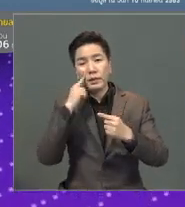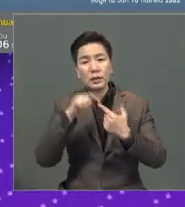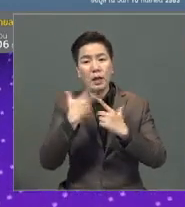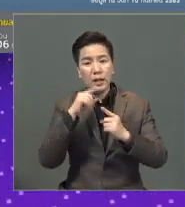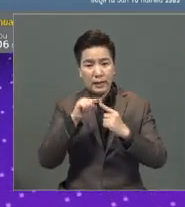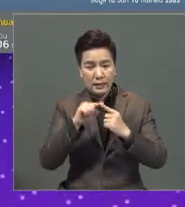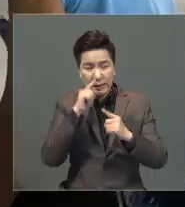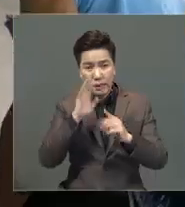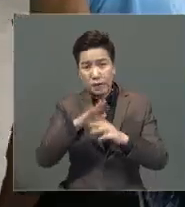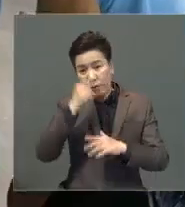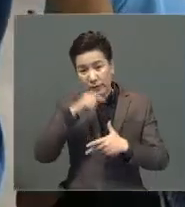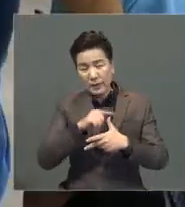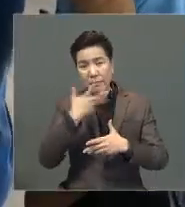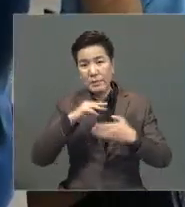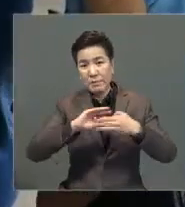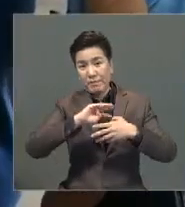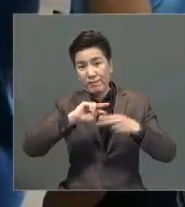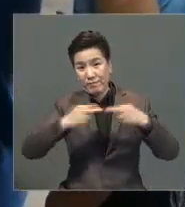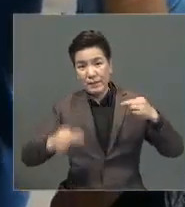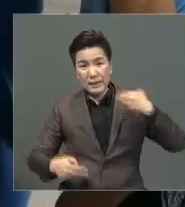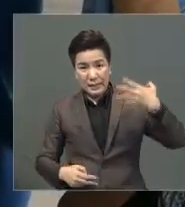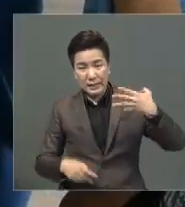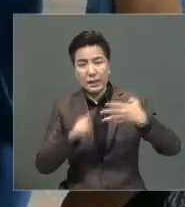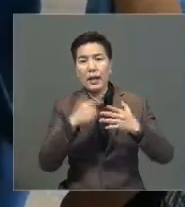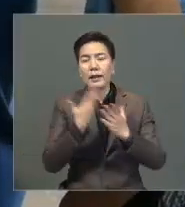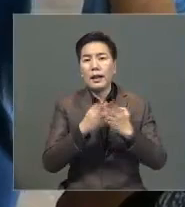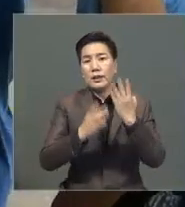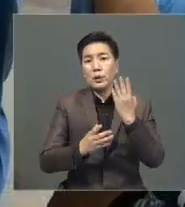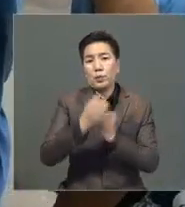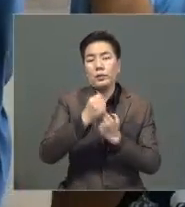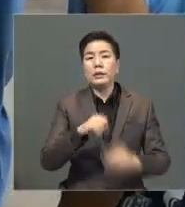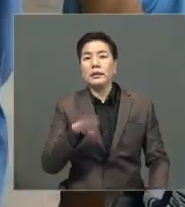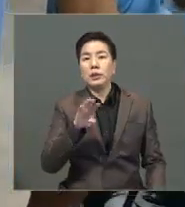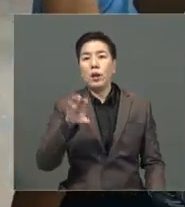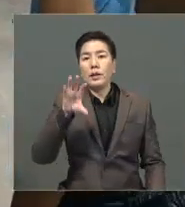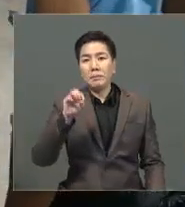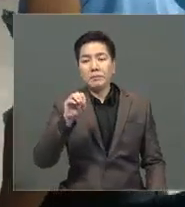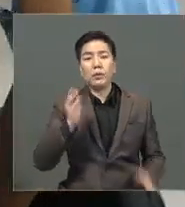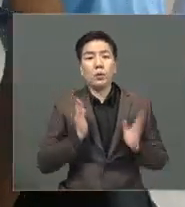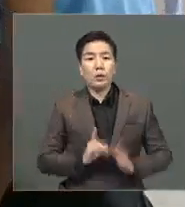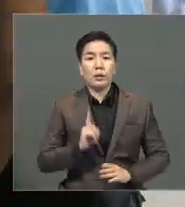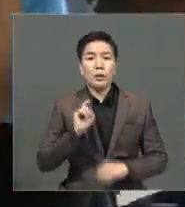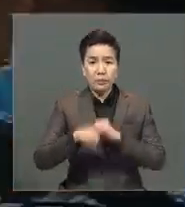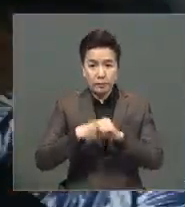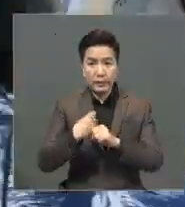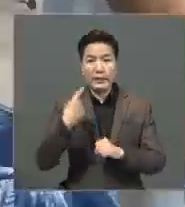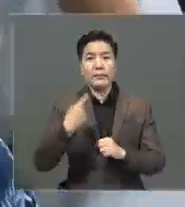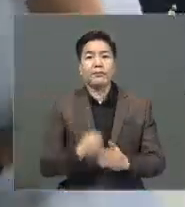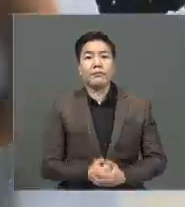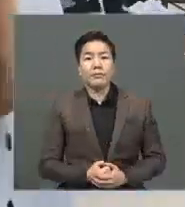ถ้าเป็นวัคซีนไข้หวัดใหญ่ชนิด 4สายพันธุ์นั้นในอัตรา 450บาทต่อคนต่อปีครับอ่ะ